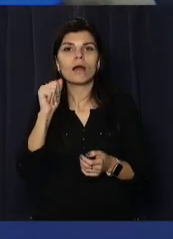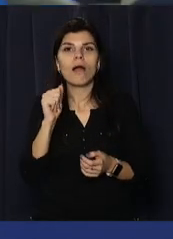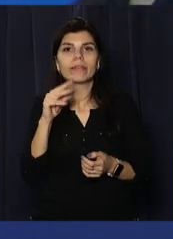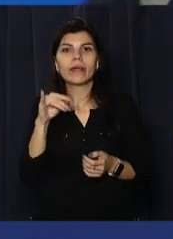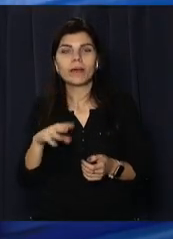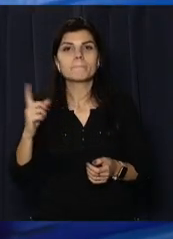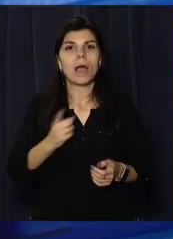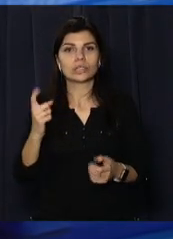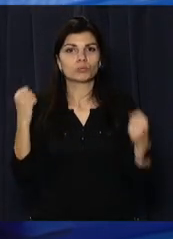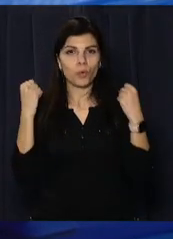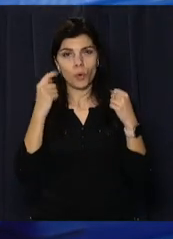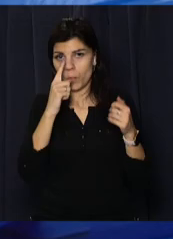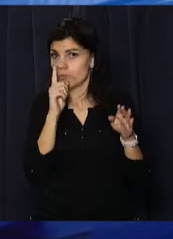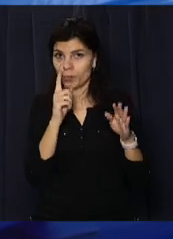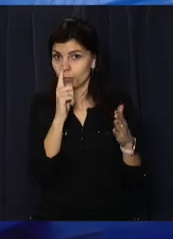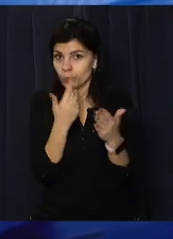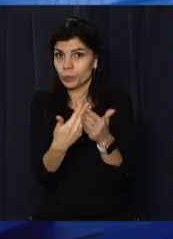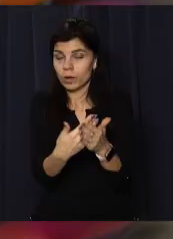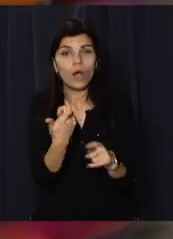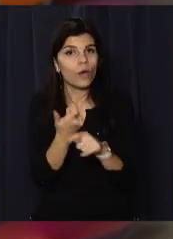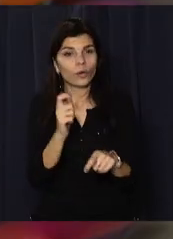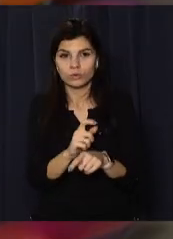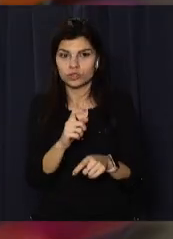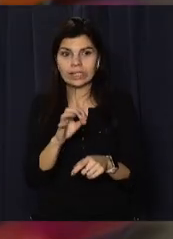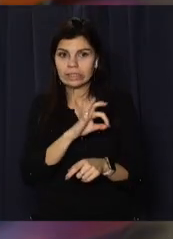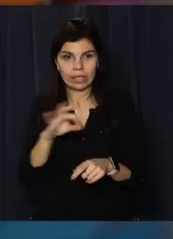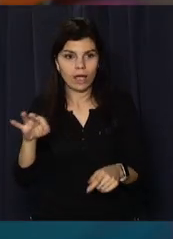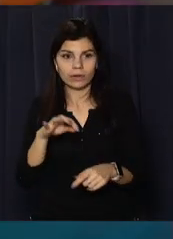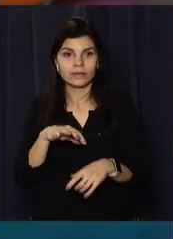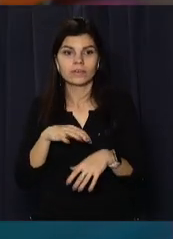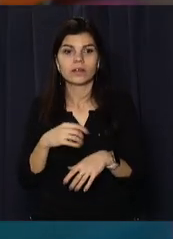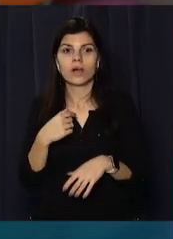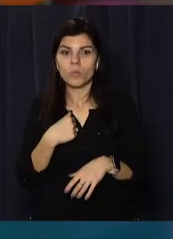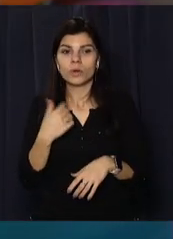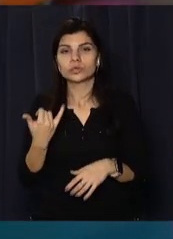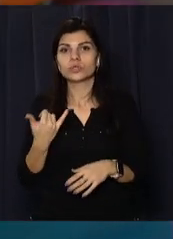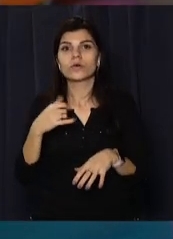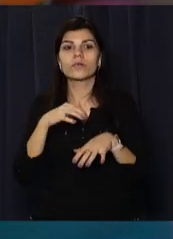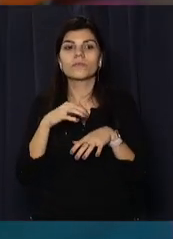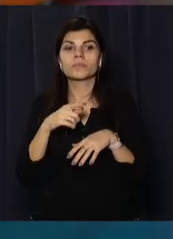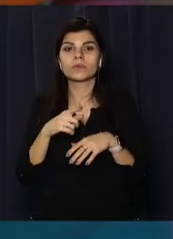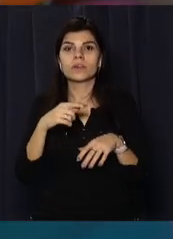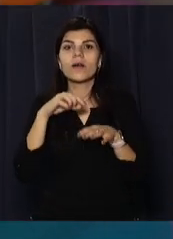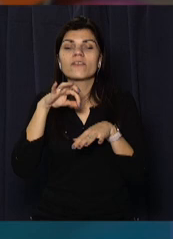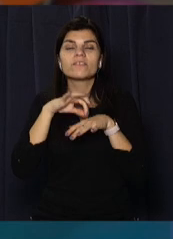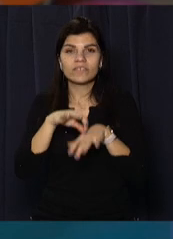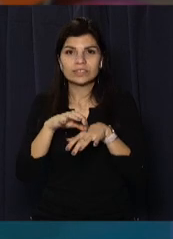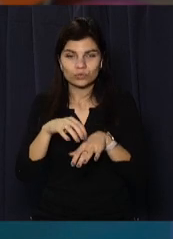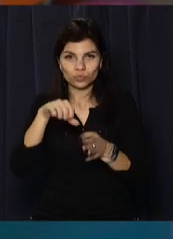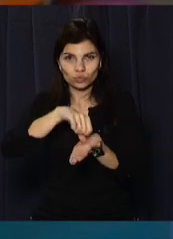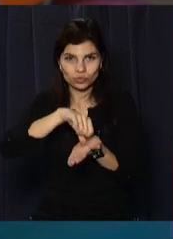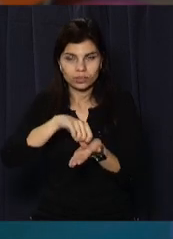каже, виконав комбінацію майже ідеально. У мене сьогодні длилось виступлення 14 секунд.